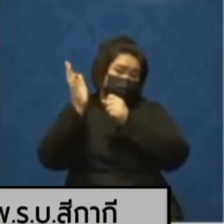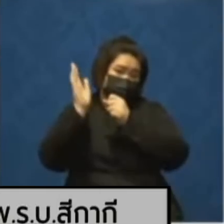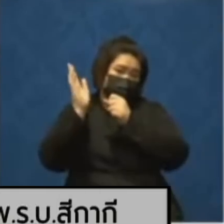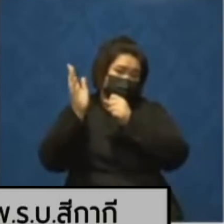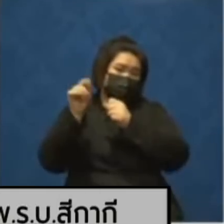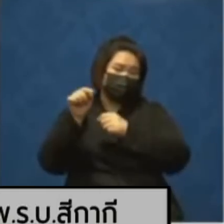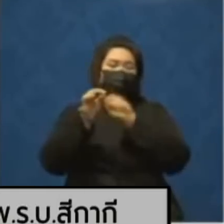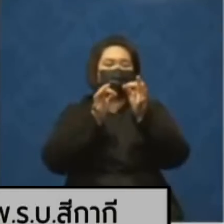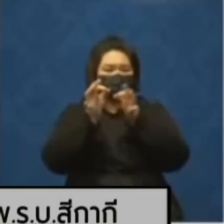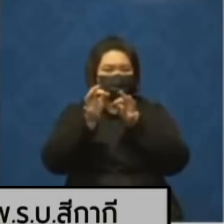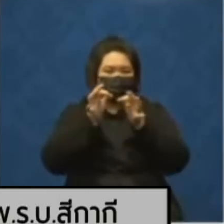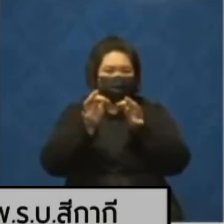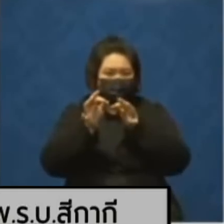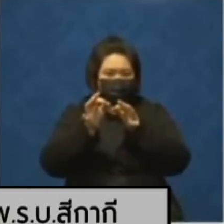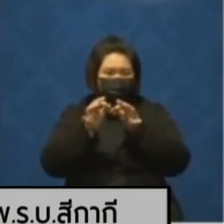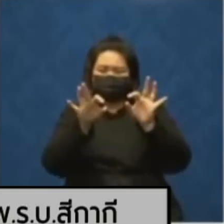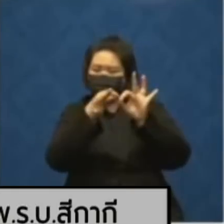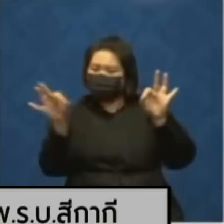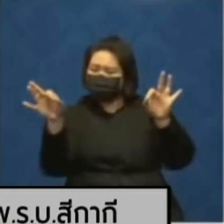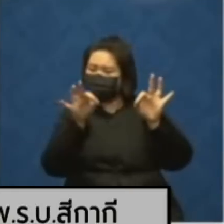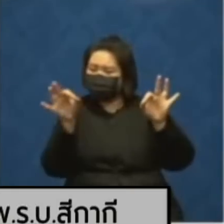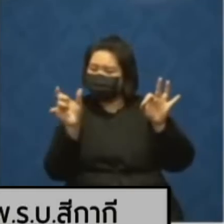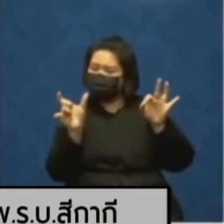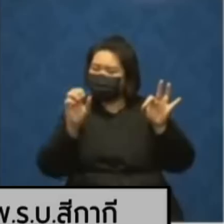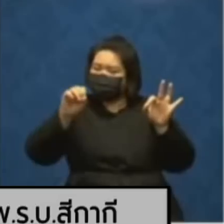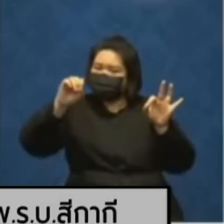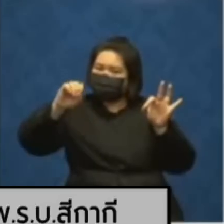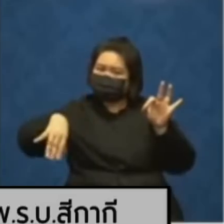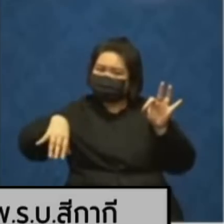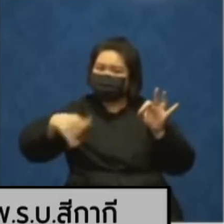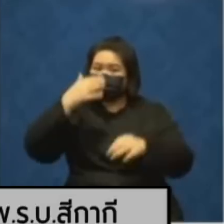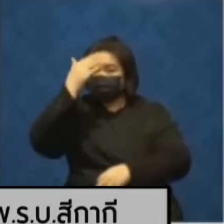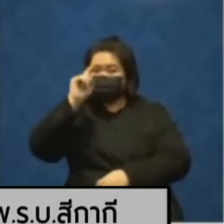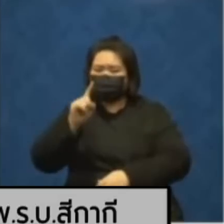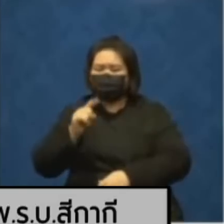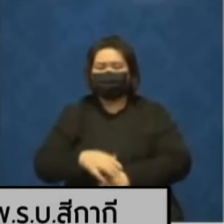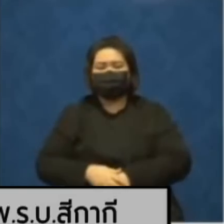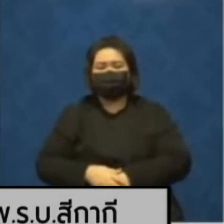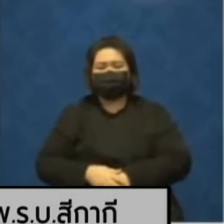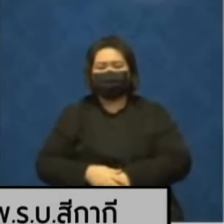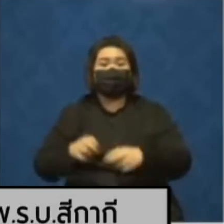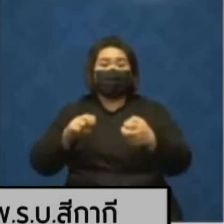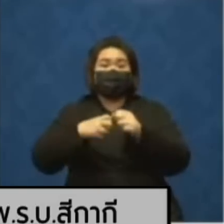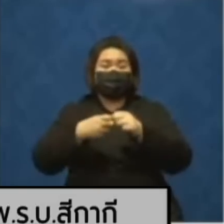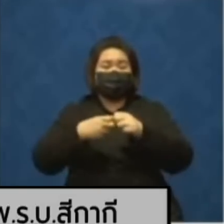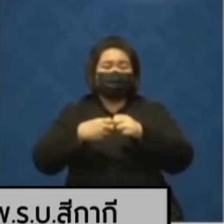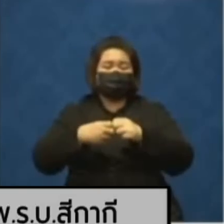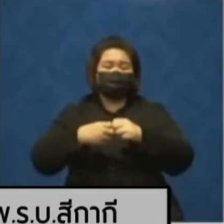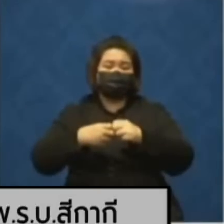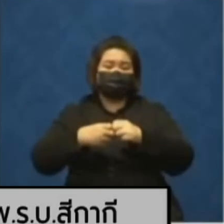พยายามอธิบายว่าส่นที่ตัดออกนั้น เพราไม่ต้องการให้เกิดการทำลายองคกรนำรวจ